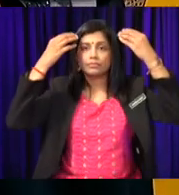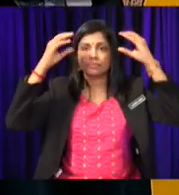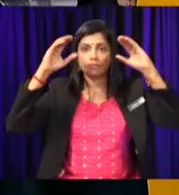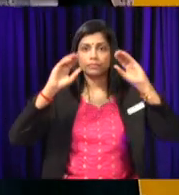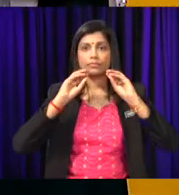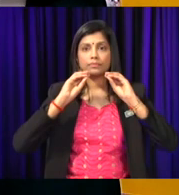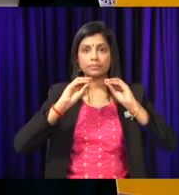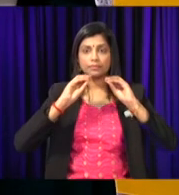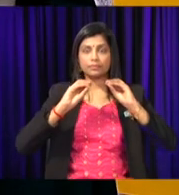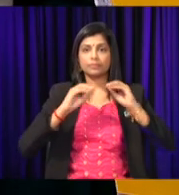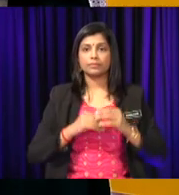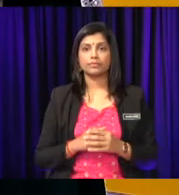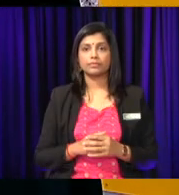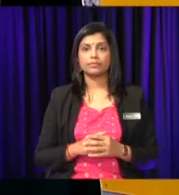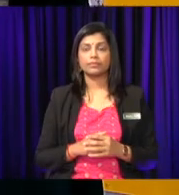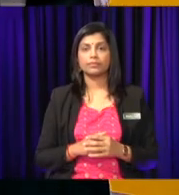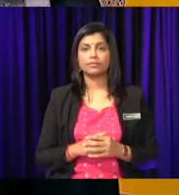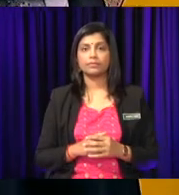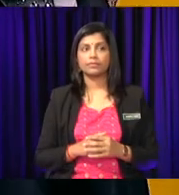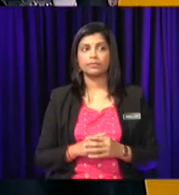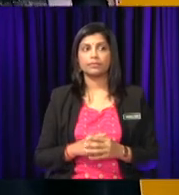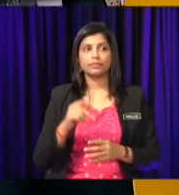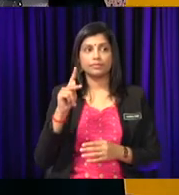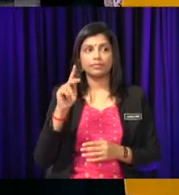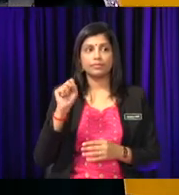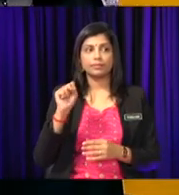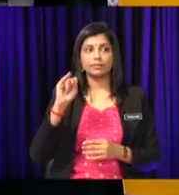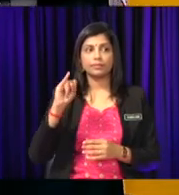yang akan saya gunakan adalah teknik kesicah